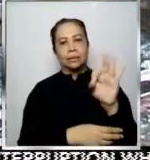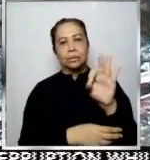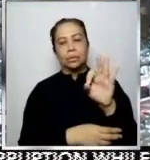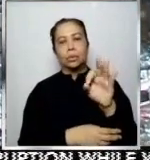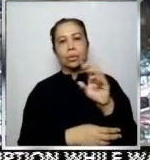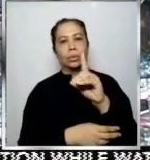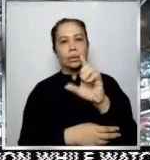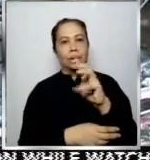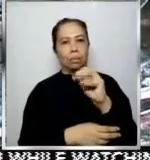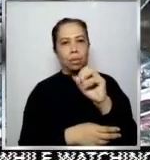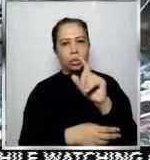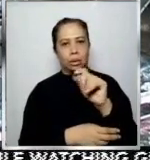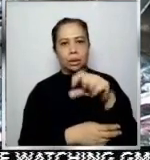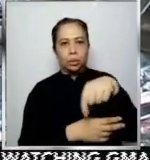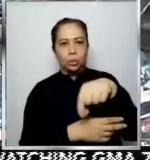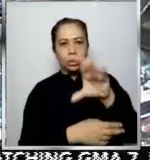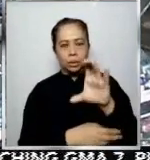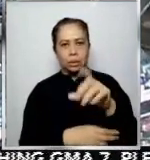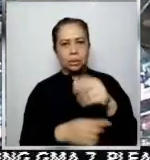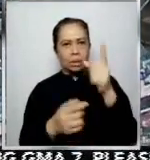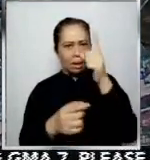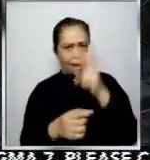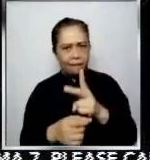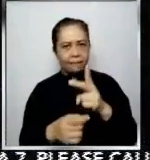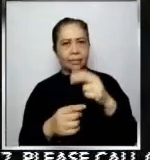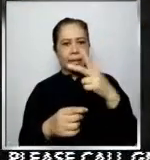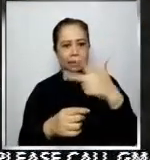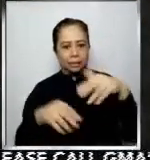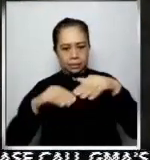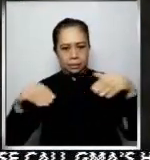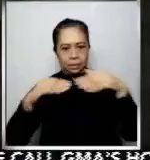Halos kalahati na lang ang makikita sa tatlong palapag na bahay.